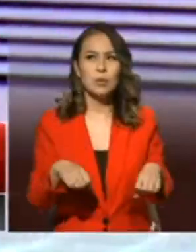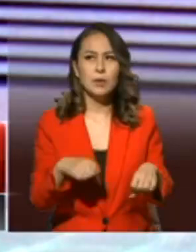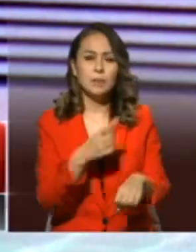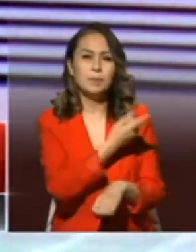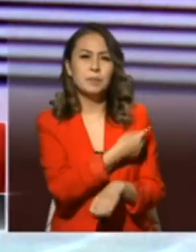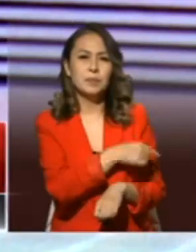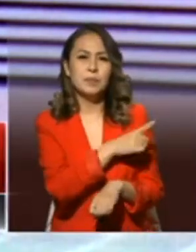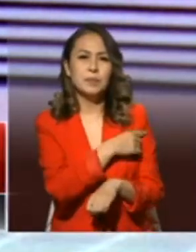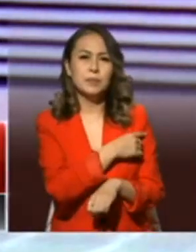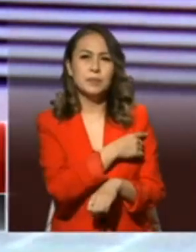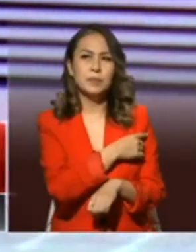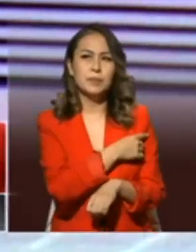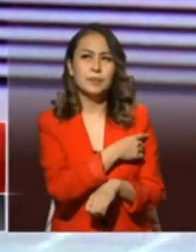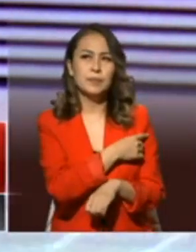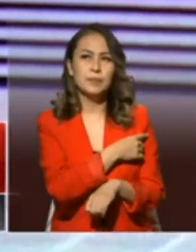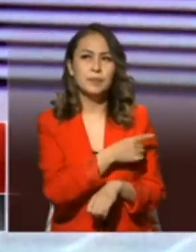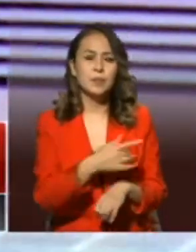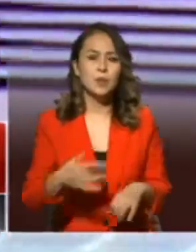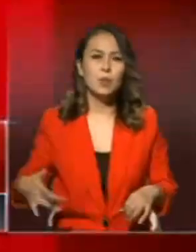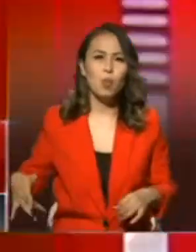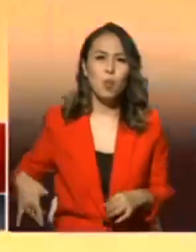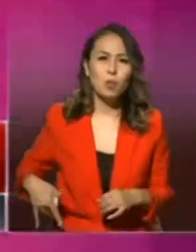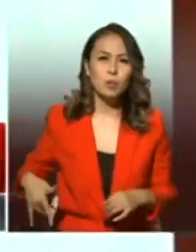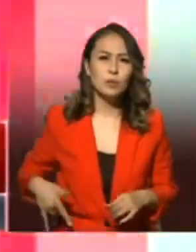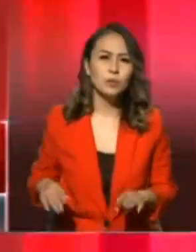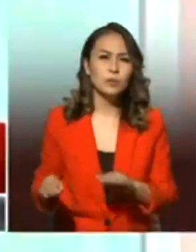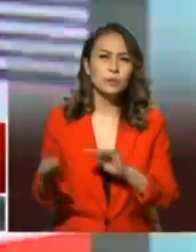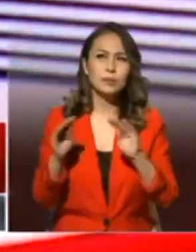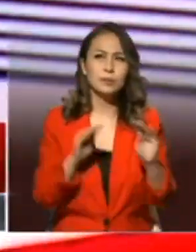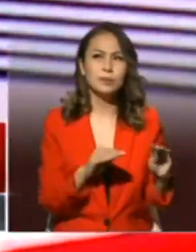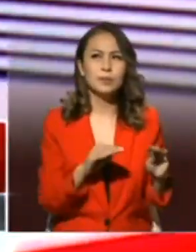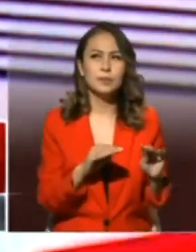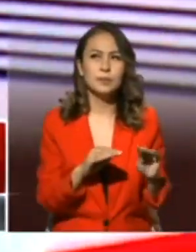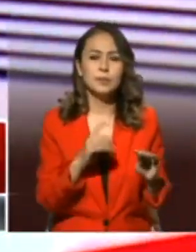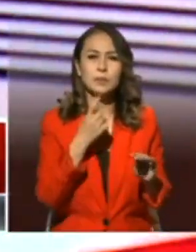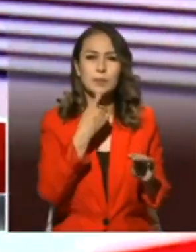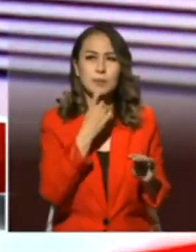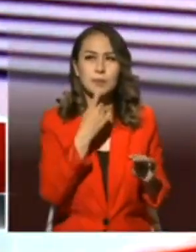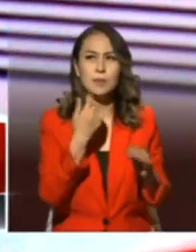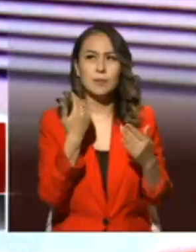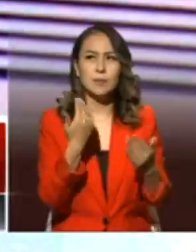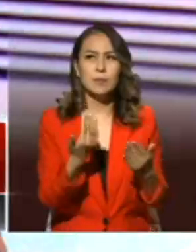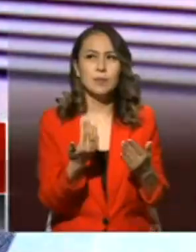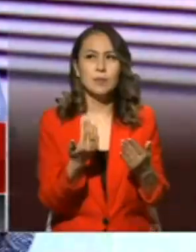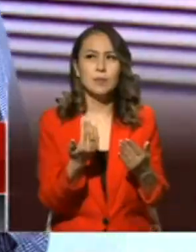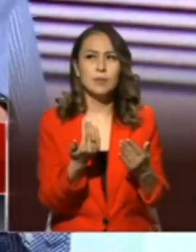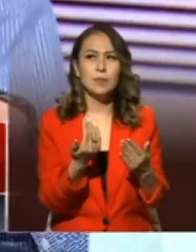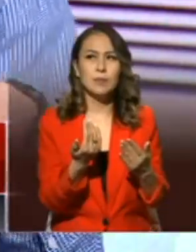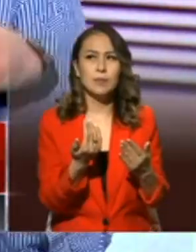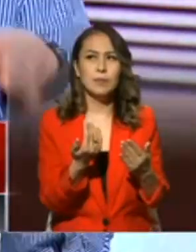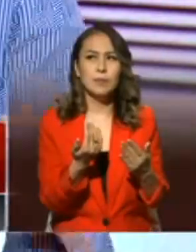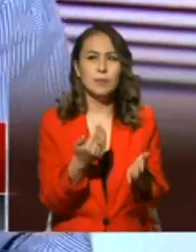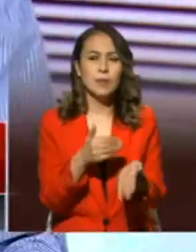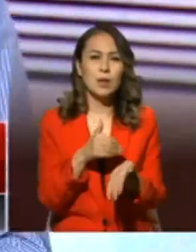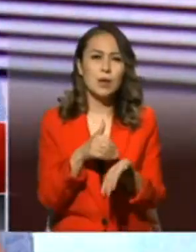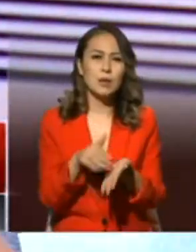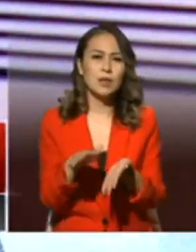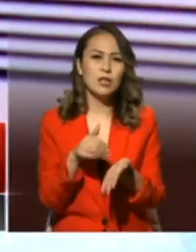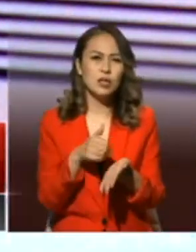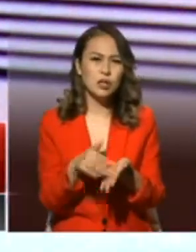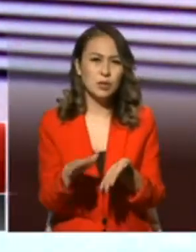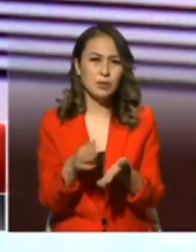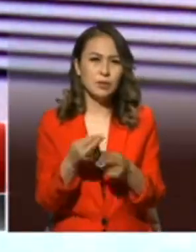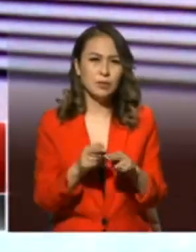медицина тұрғысынан бүйрек трансплантациясының қиындығы ол анау аттаржение дейді, қабылдамаушылыққа